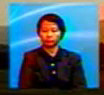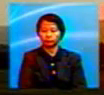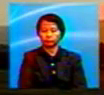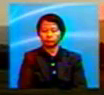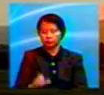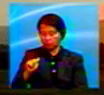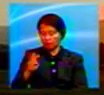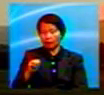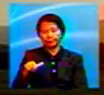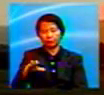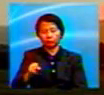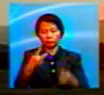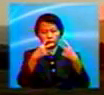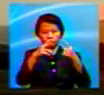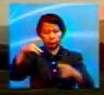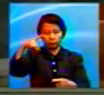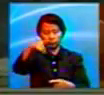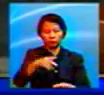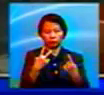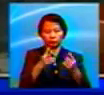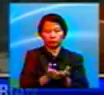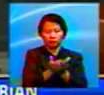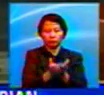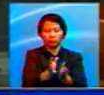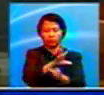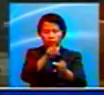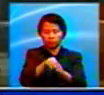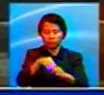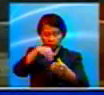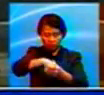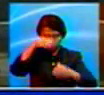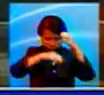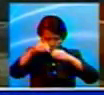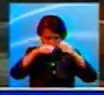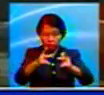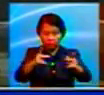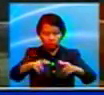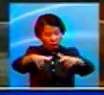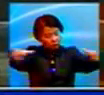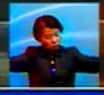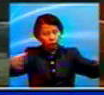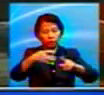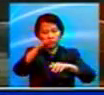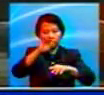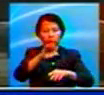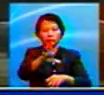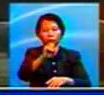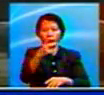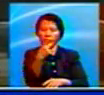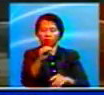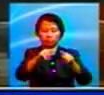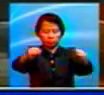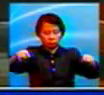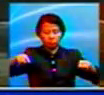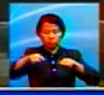AMSA melaporkan 12 buah pesawat dan 12 buah kapal terlibat dalam pencarian di kawasan seluas lebih dari